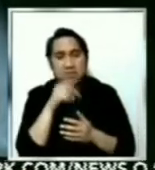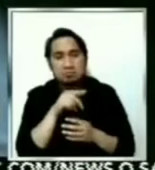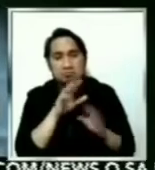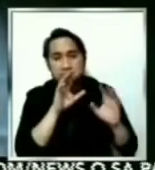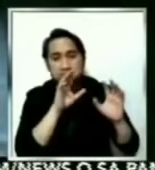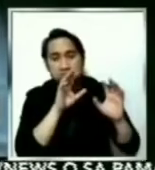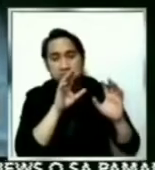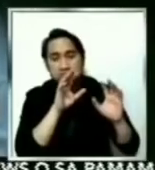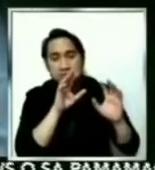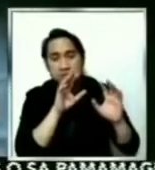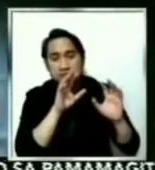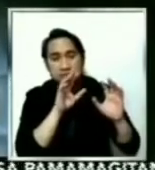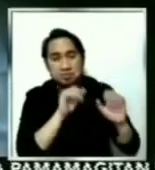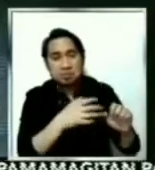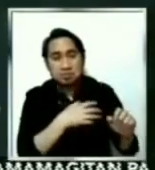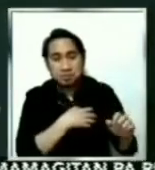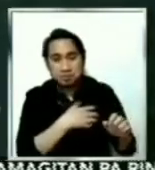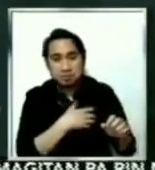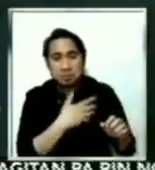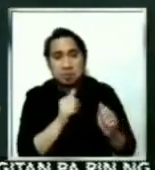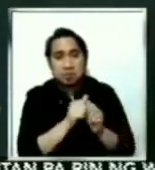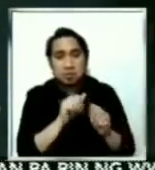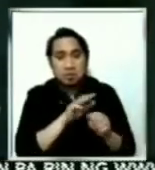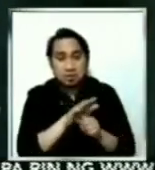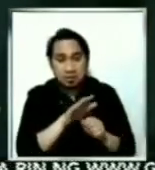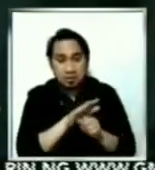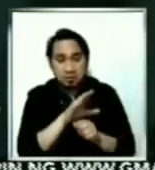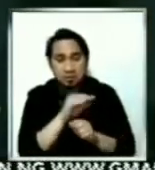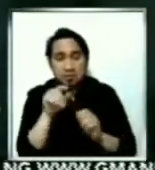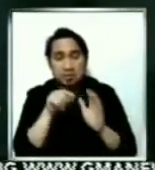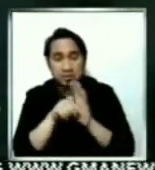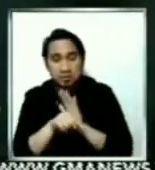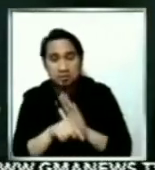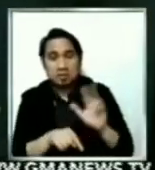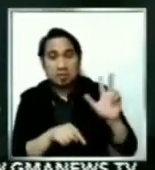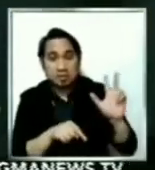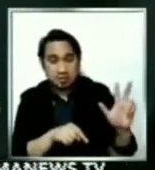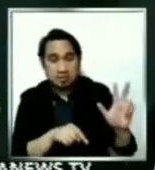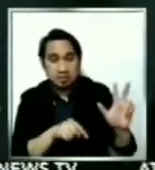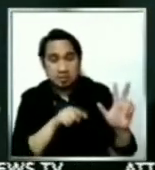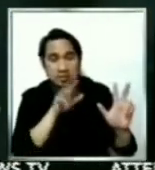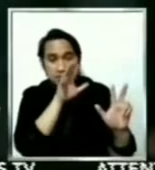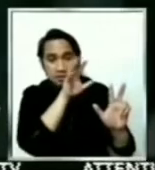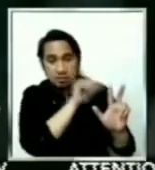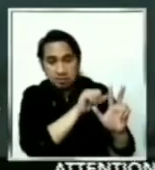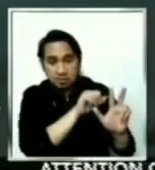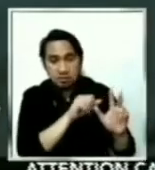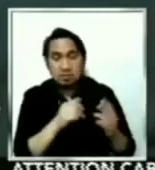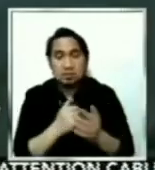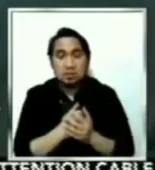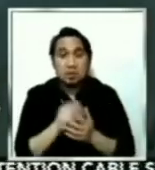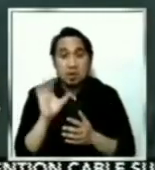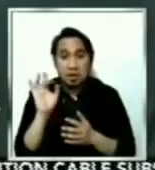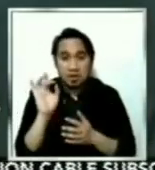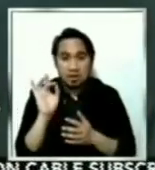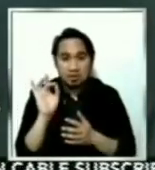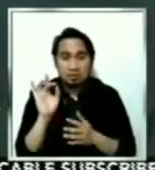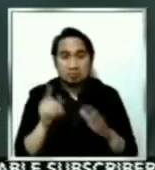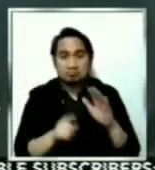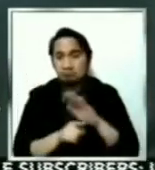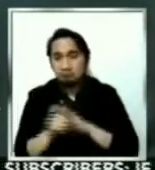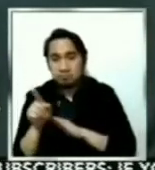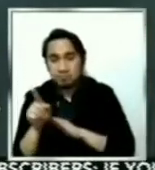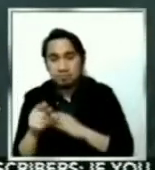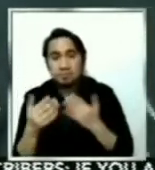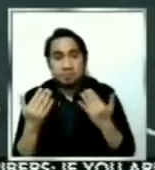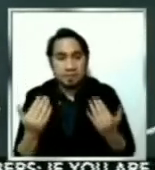Police ng rape with homicide. 3 ang naaresto na, 8 ang nananatiling at large. Sinubukan namin na kunan ng panig